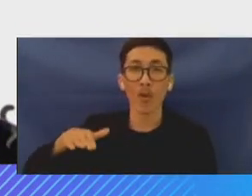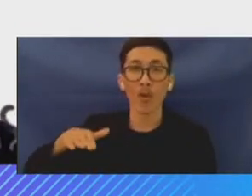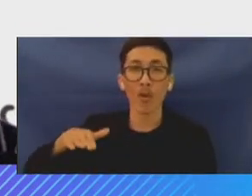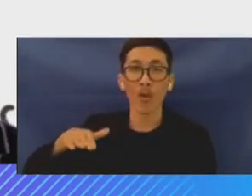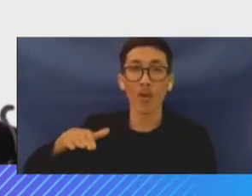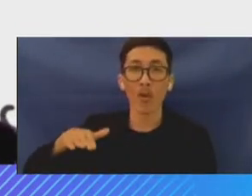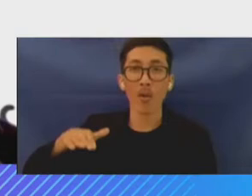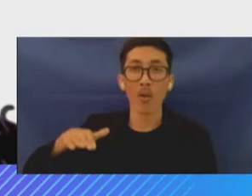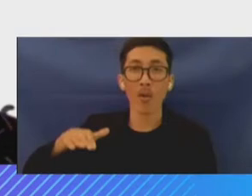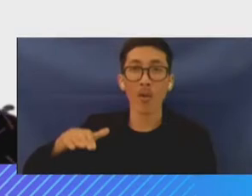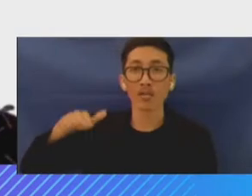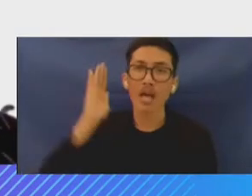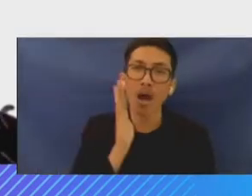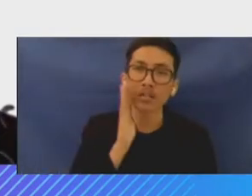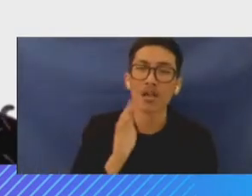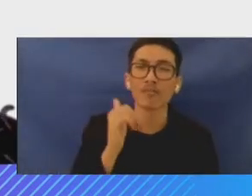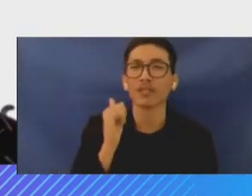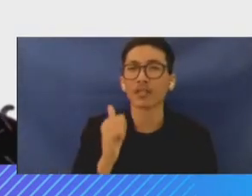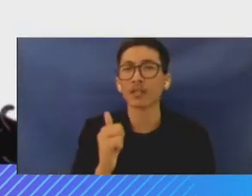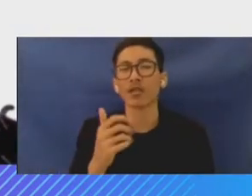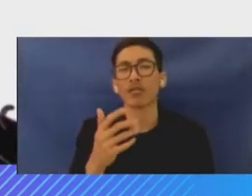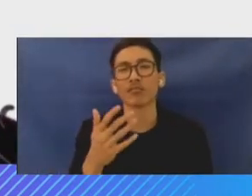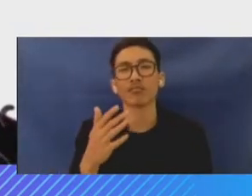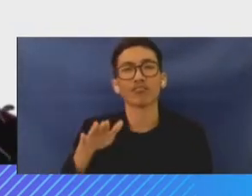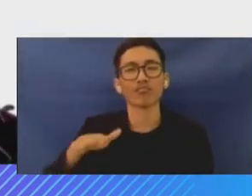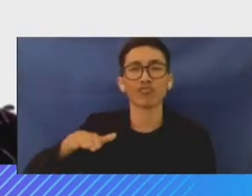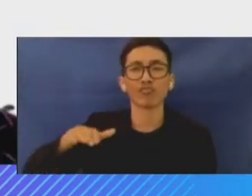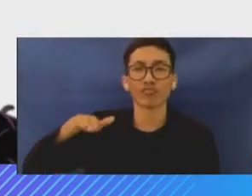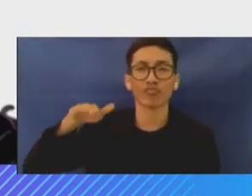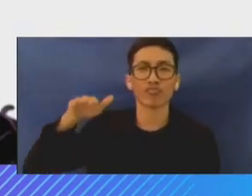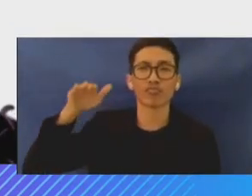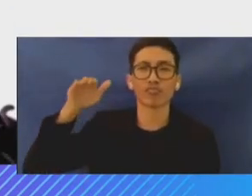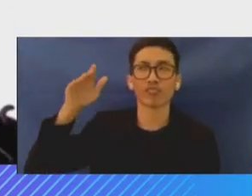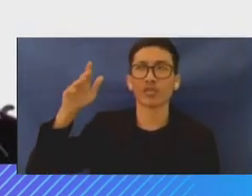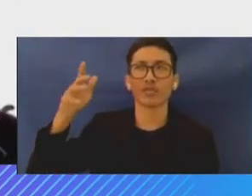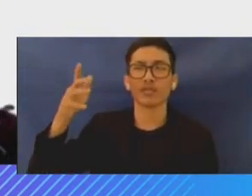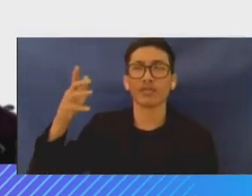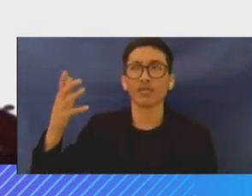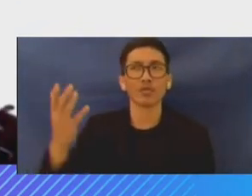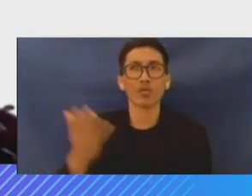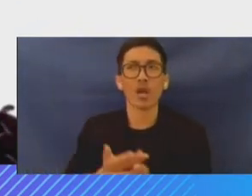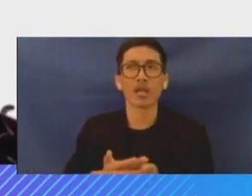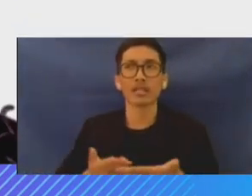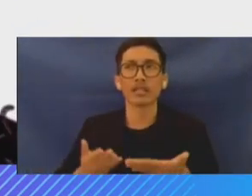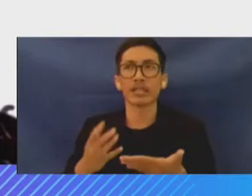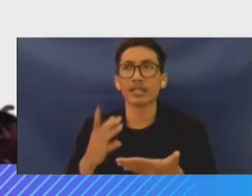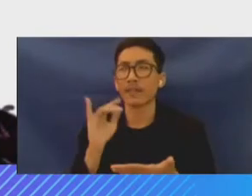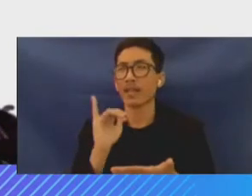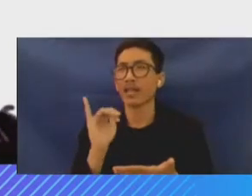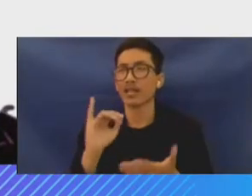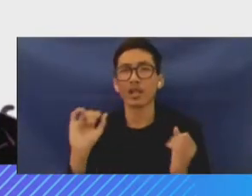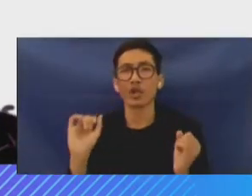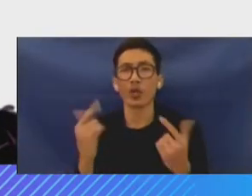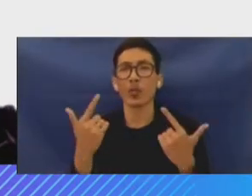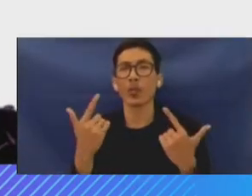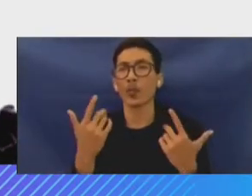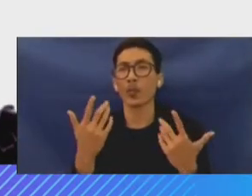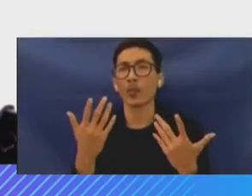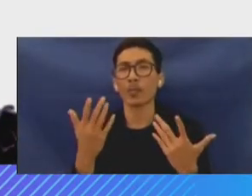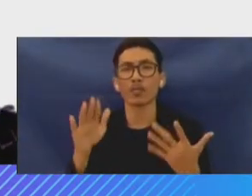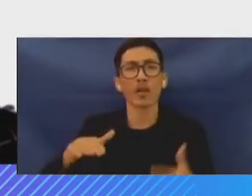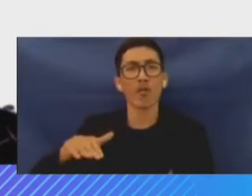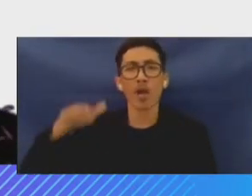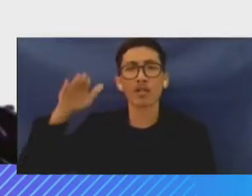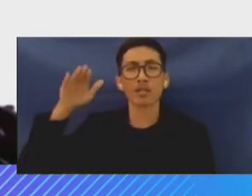nanti anak-anak ibu akan melewati sebuah fase yang disebut dengan misalkan quarter life crisis gitu kan. Nah, atau yang segala macam yang kemudian akan muncul